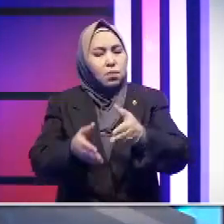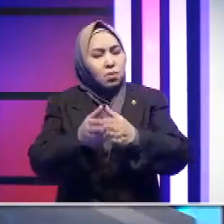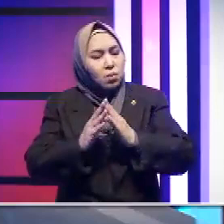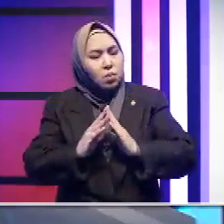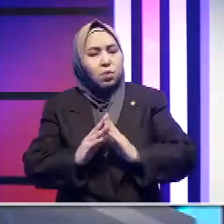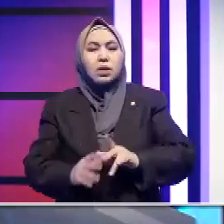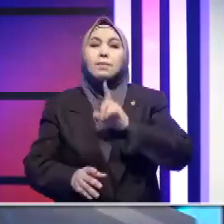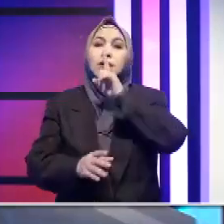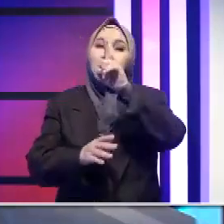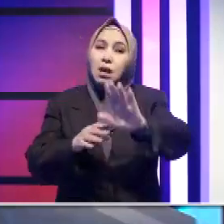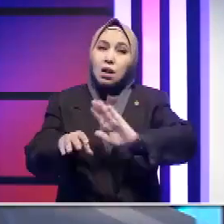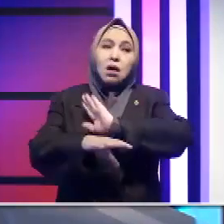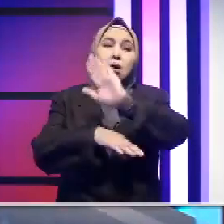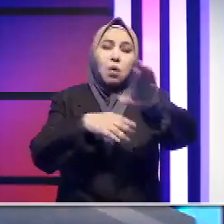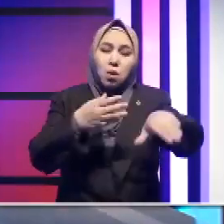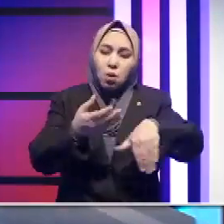Hai modem